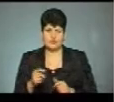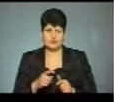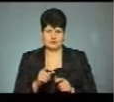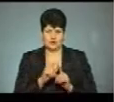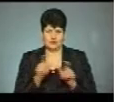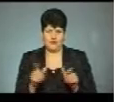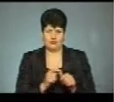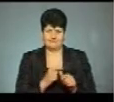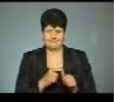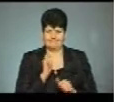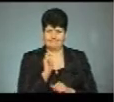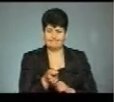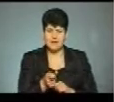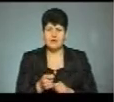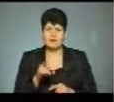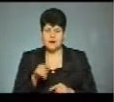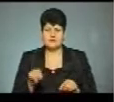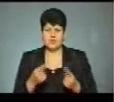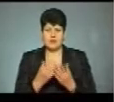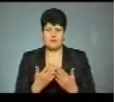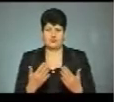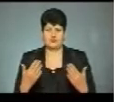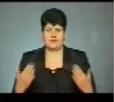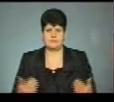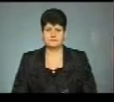нього створили мистецьку резиденцію та музей.